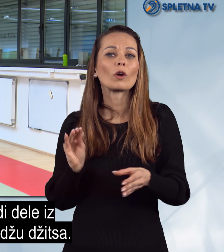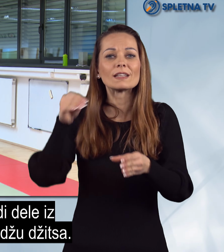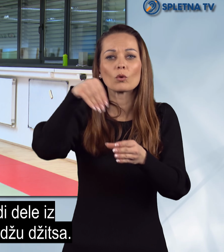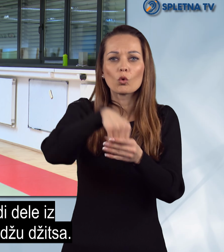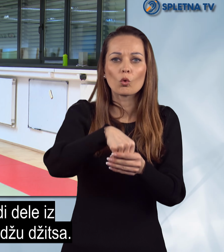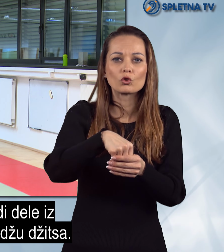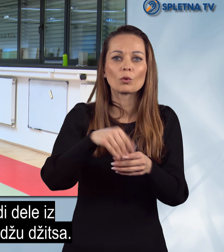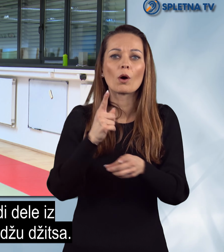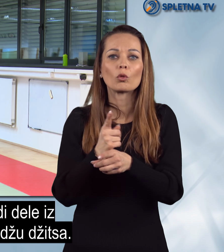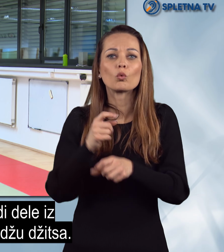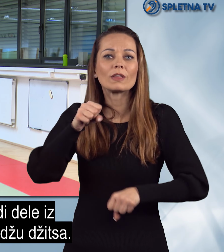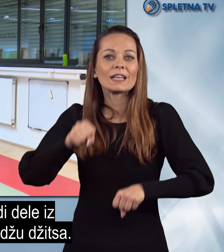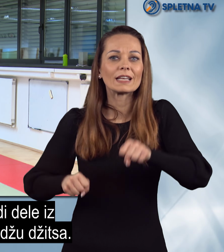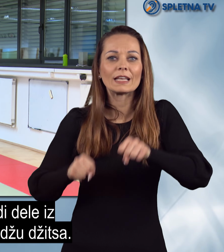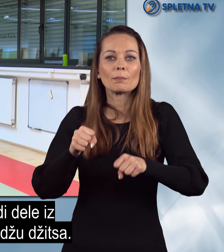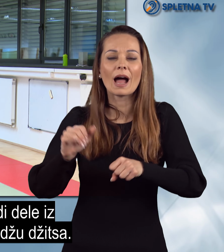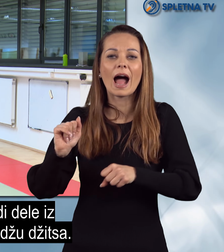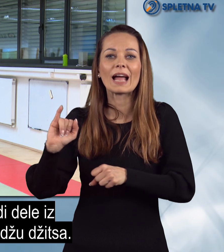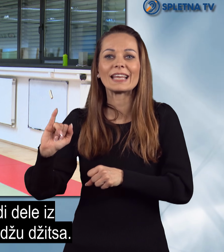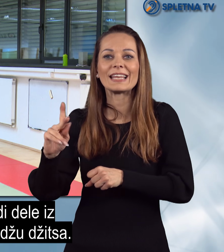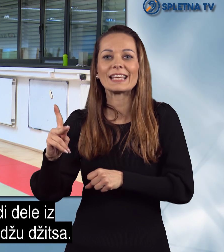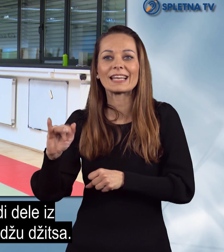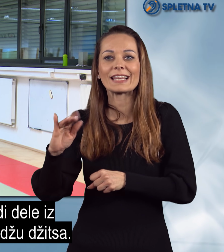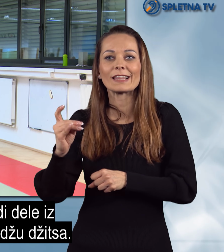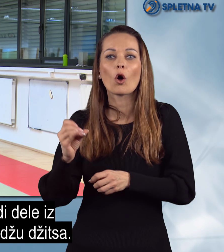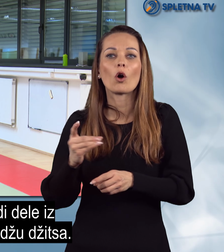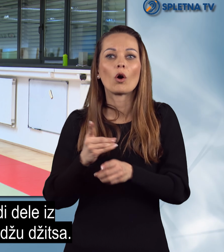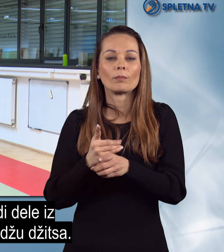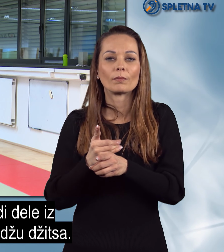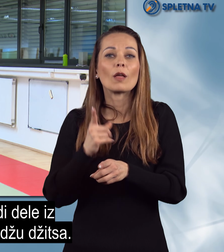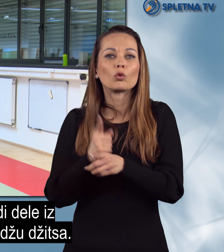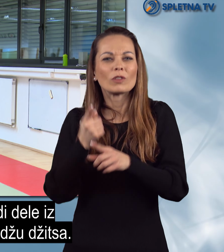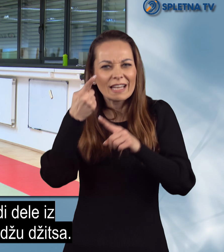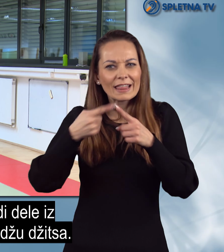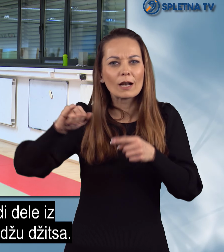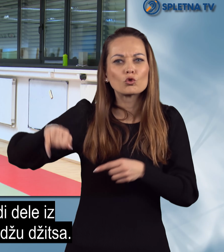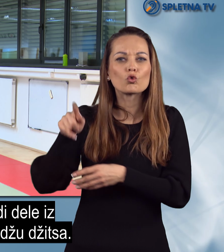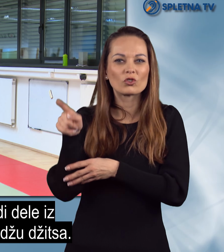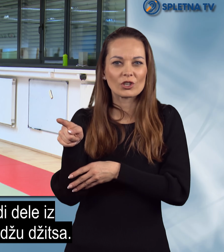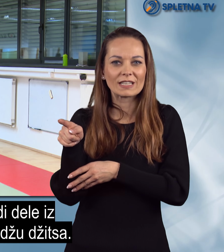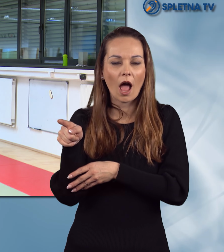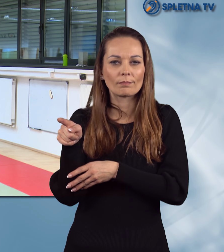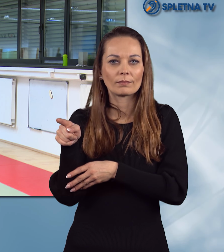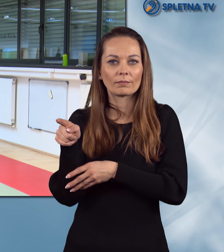Tu vključimo tudi gibanje od aikida, se pravi, ki je tudi del jiu-jitsa, normalno.